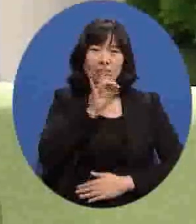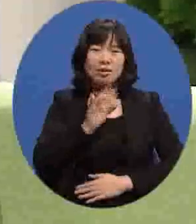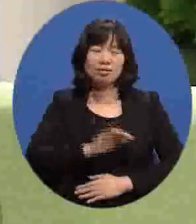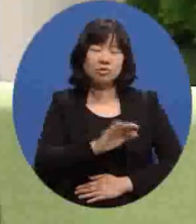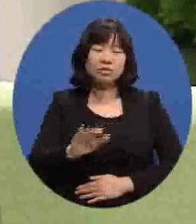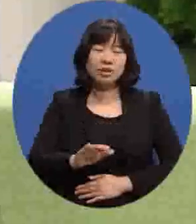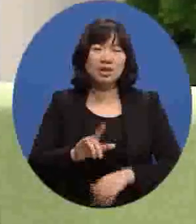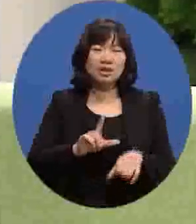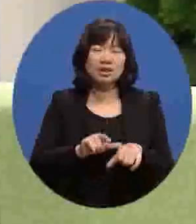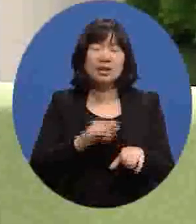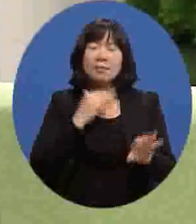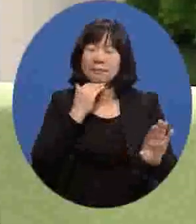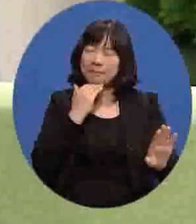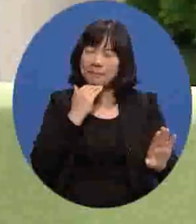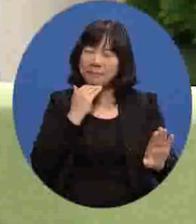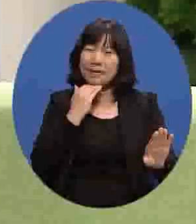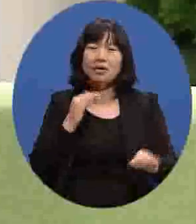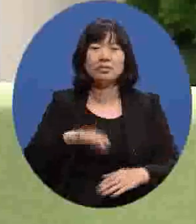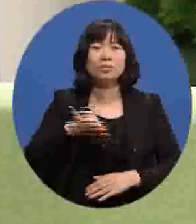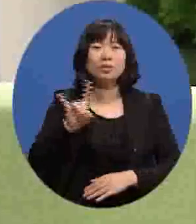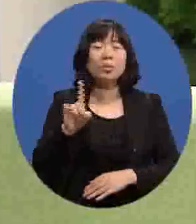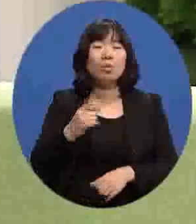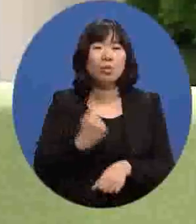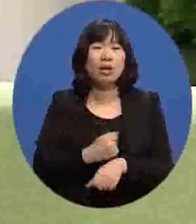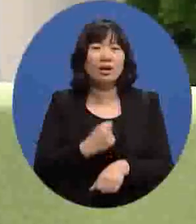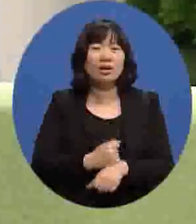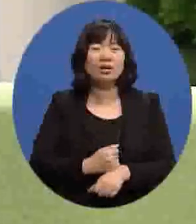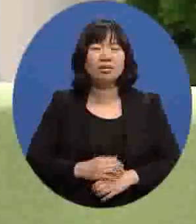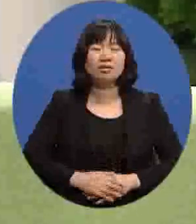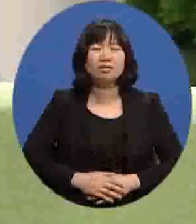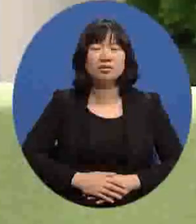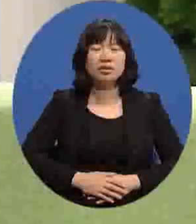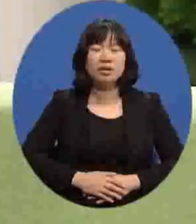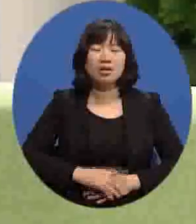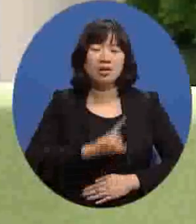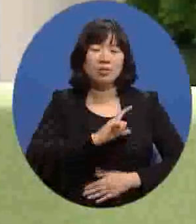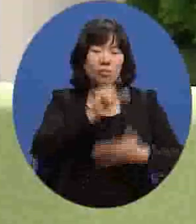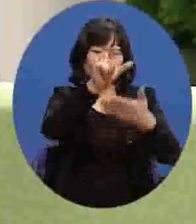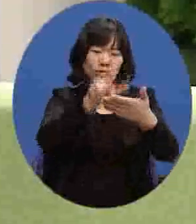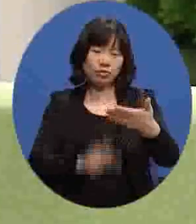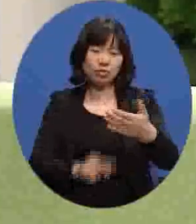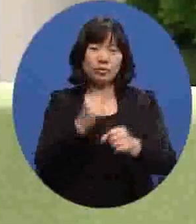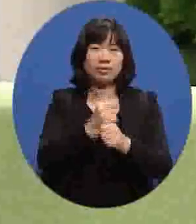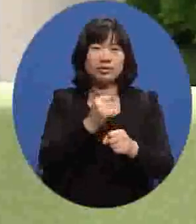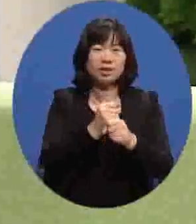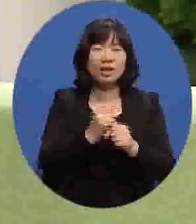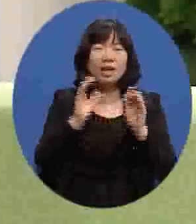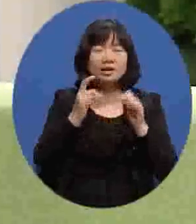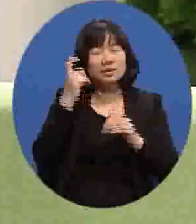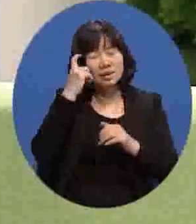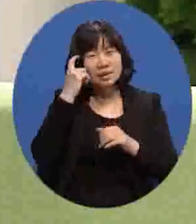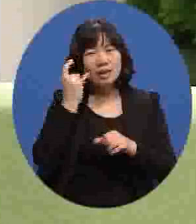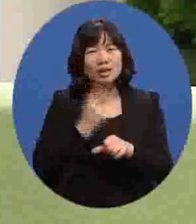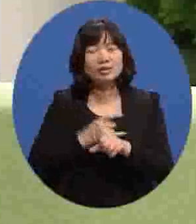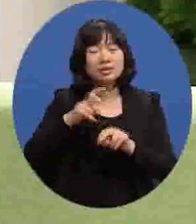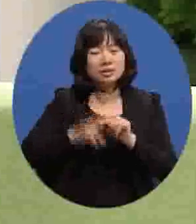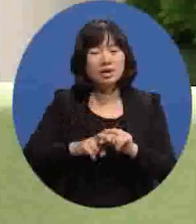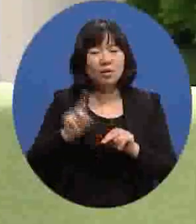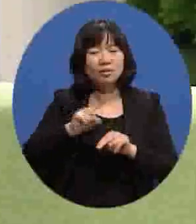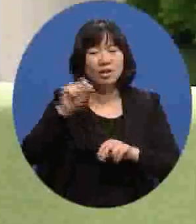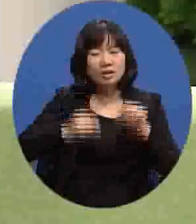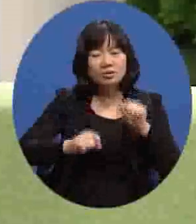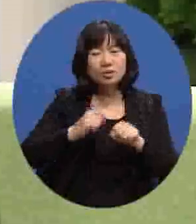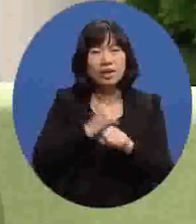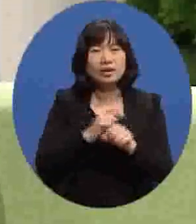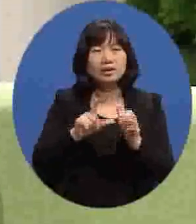우리가 타임아웃을 사용을 할 때는 먼저 뭘 해야 되냐면은 목록을 만드셔야 돼요. 아이가 생각하는 자리, 어떤